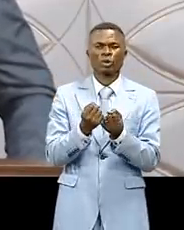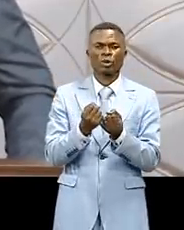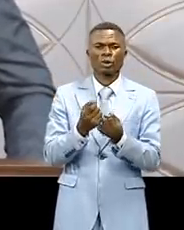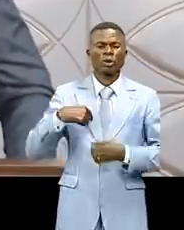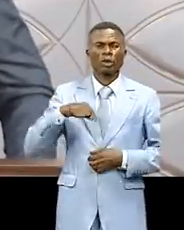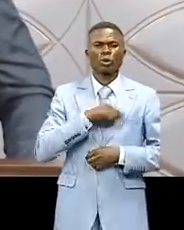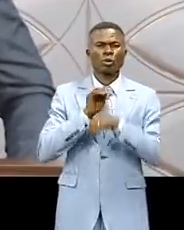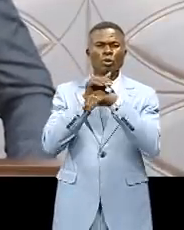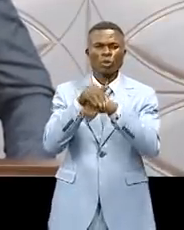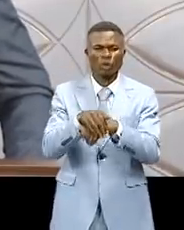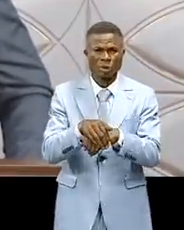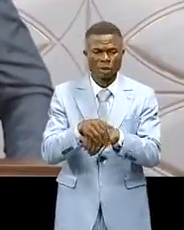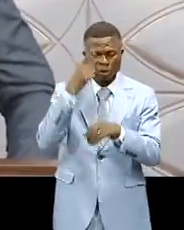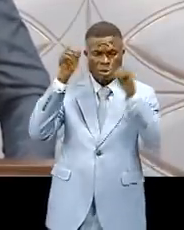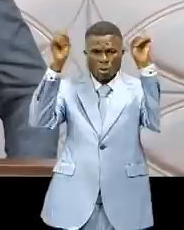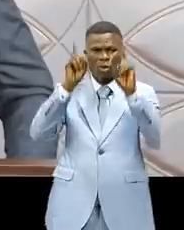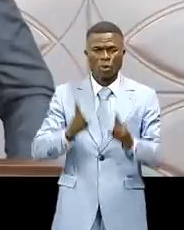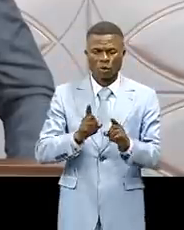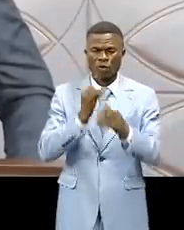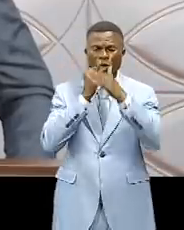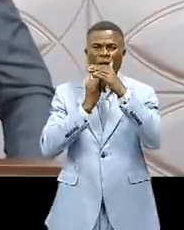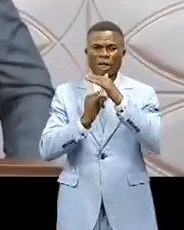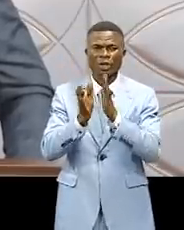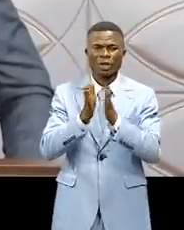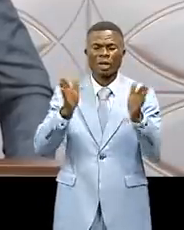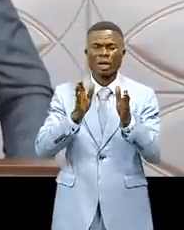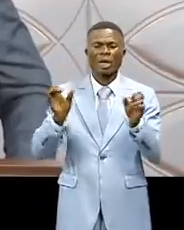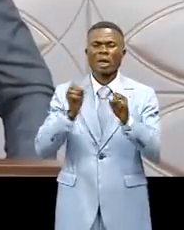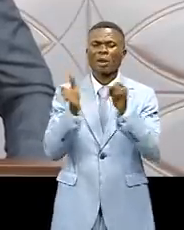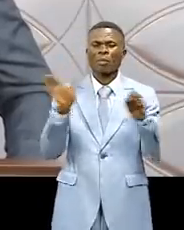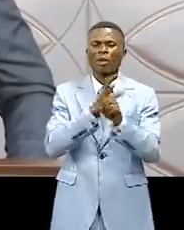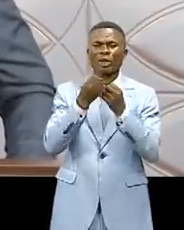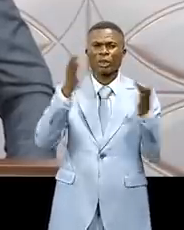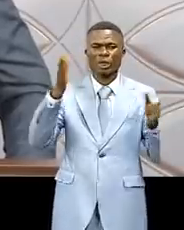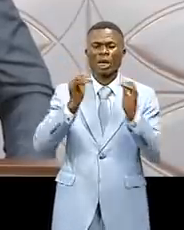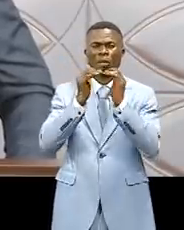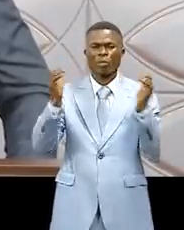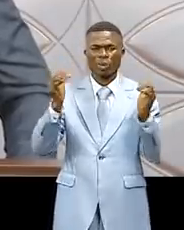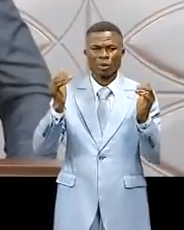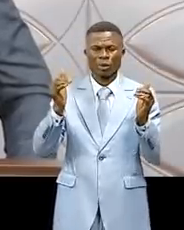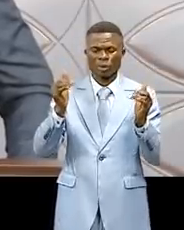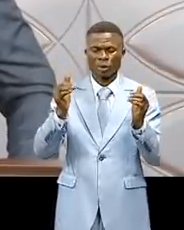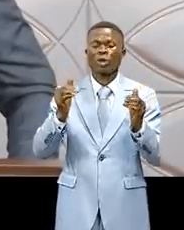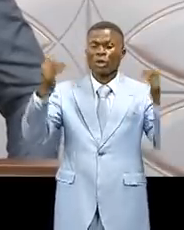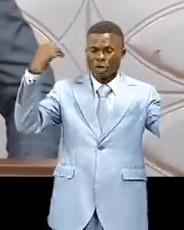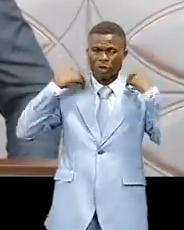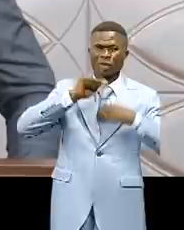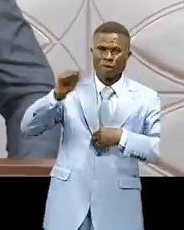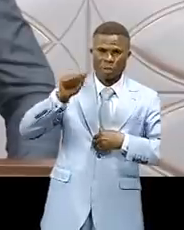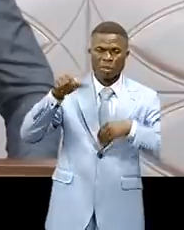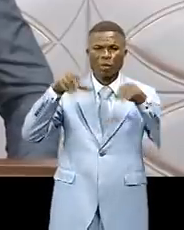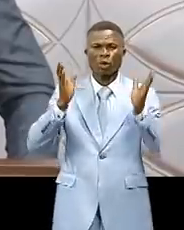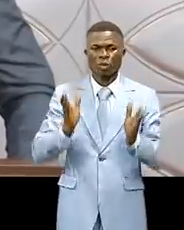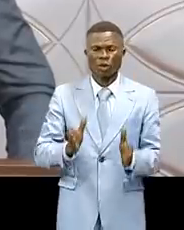engageons pour une afrique intégré prospère et pacifique dirigé par ses propres citoyens et